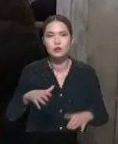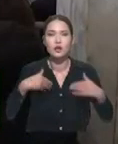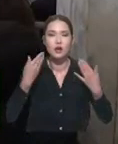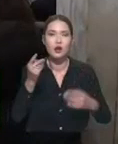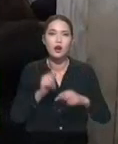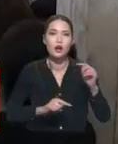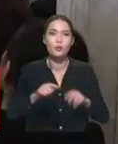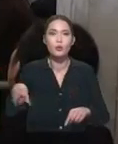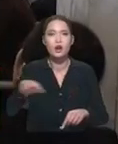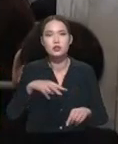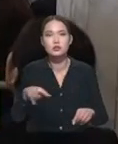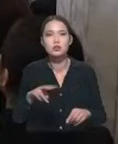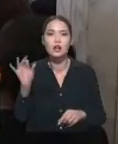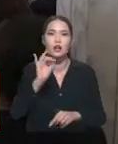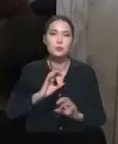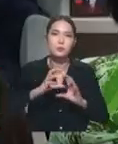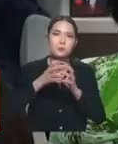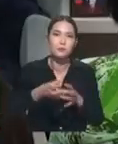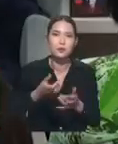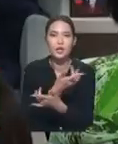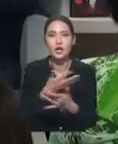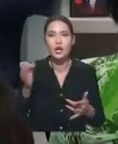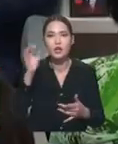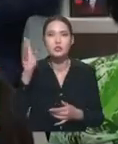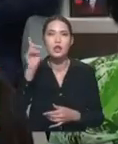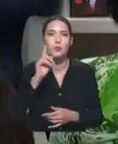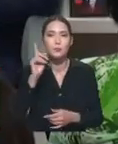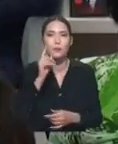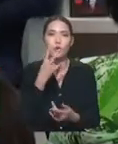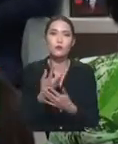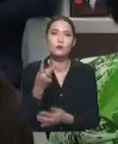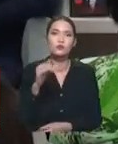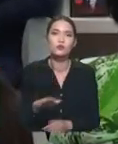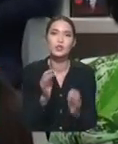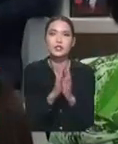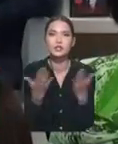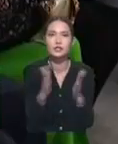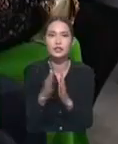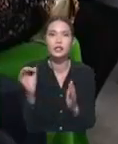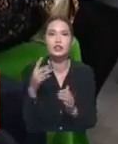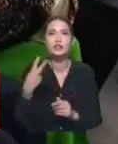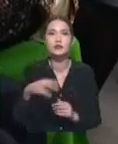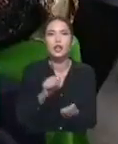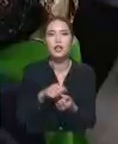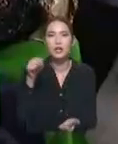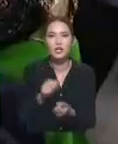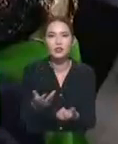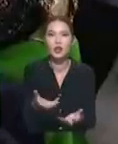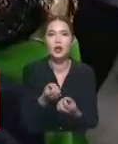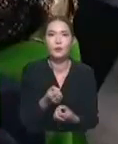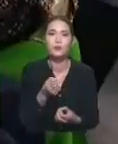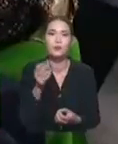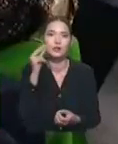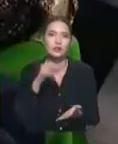отечественные литературные произведения и мировые бестселлеры. Пока в фонде около 2000 книг из 20 издательств, и приобрести их можно по приемлемым